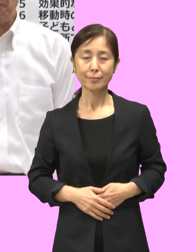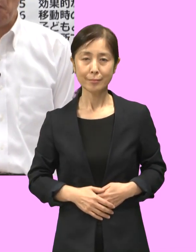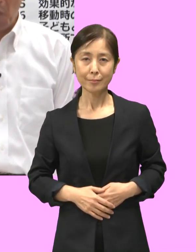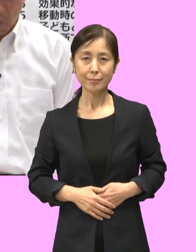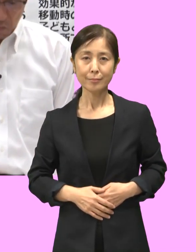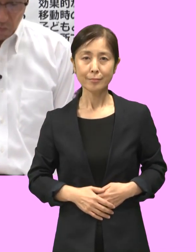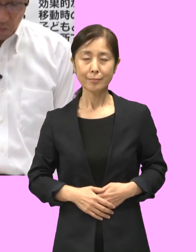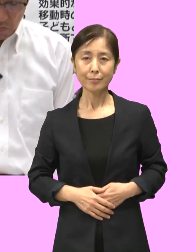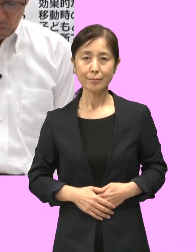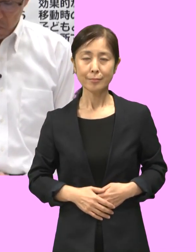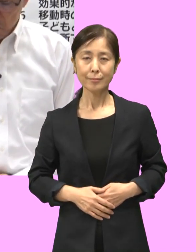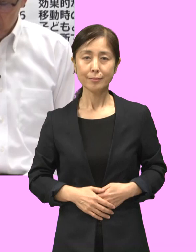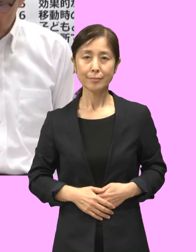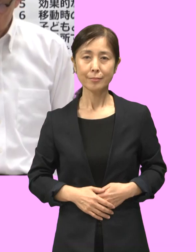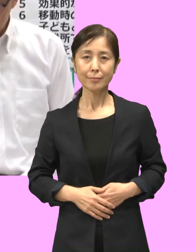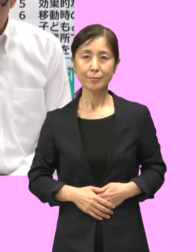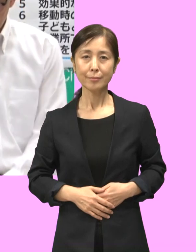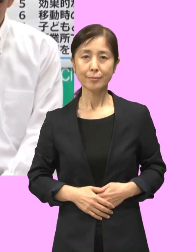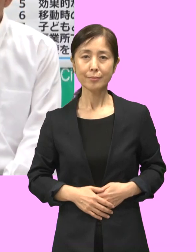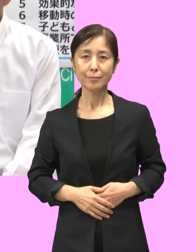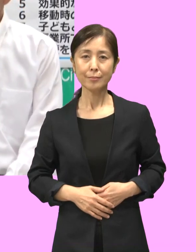ん。